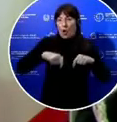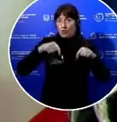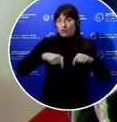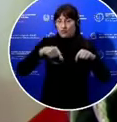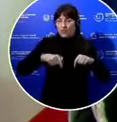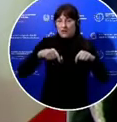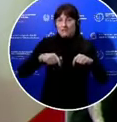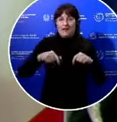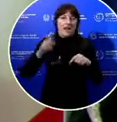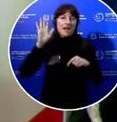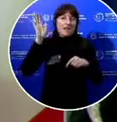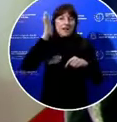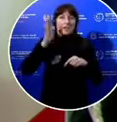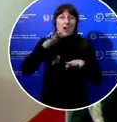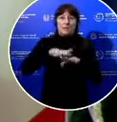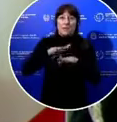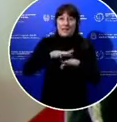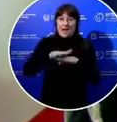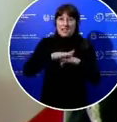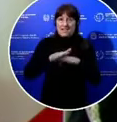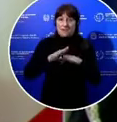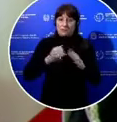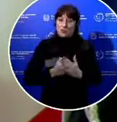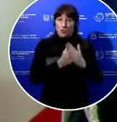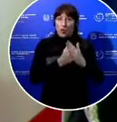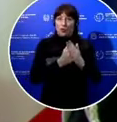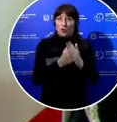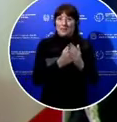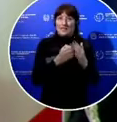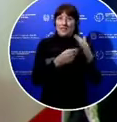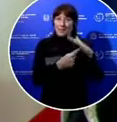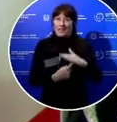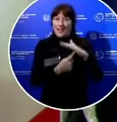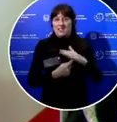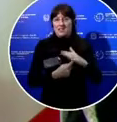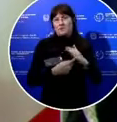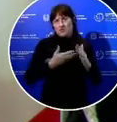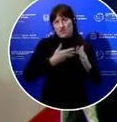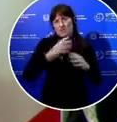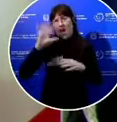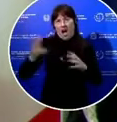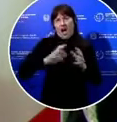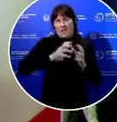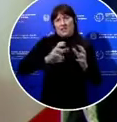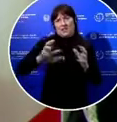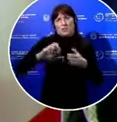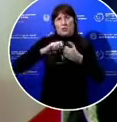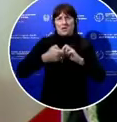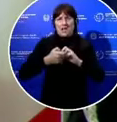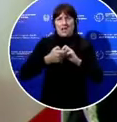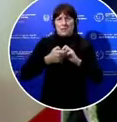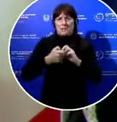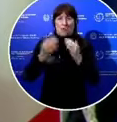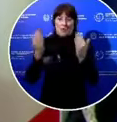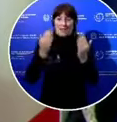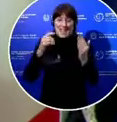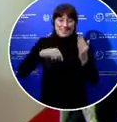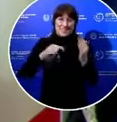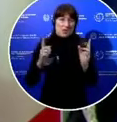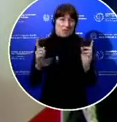di prossimità alle dipendenze che per varie ragioni qui non potranno avere voce.